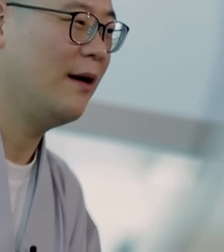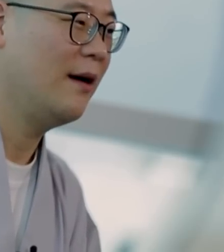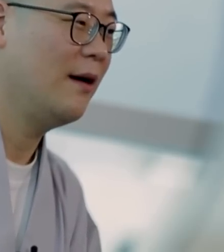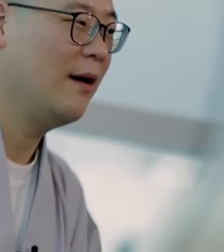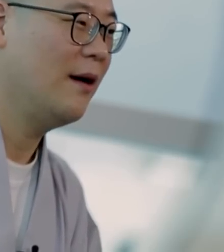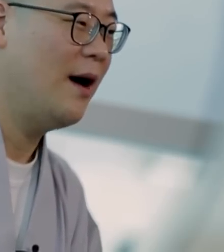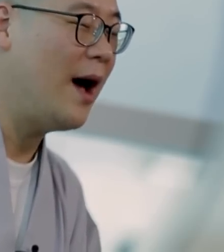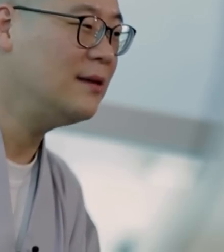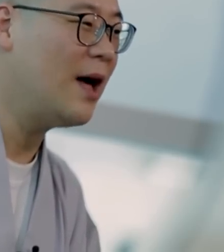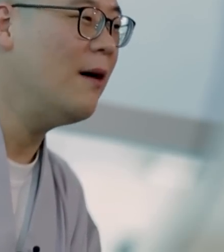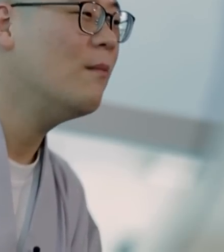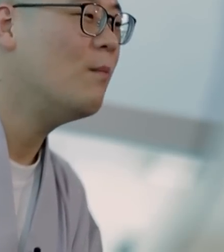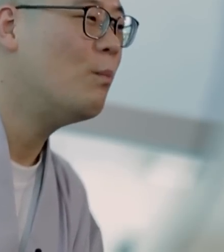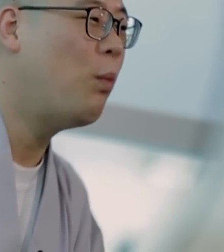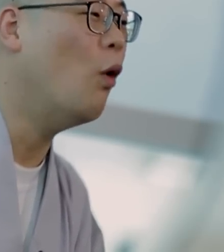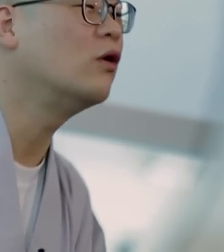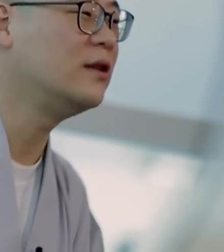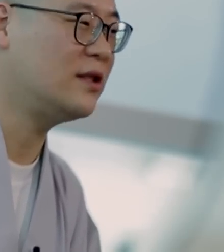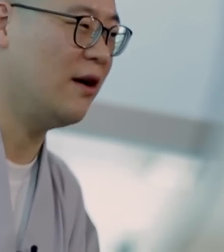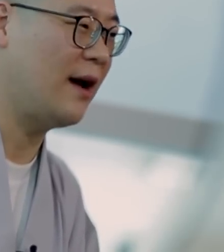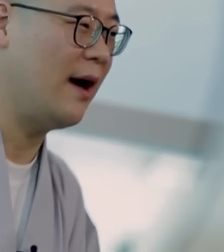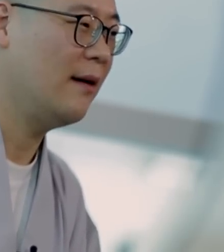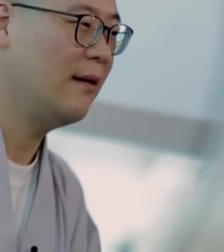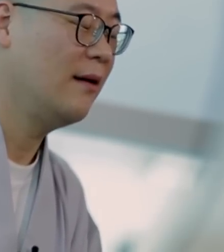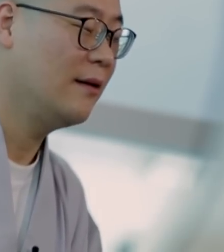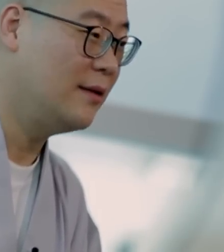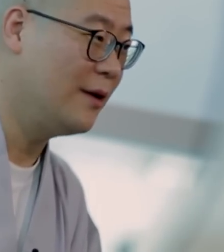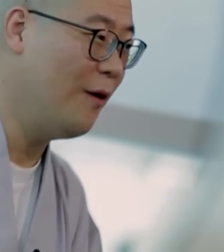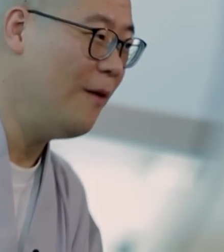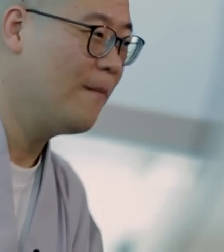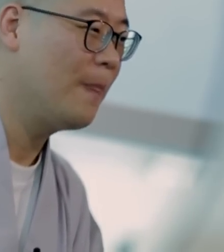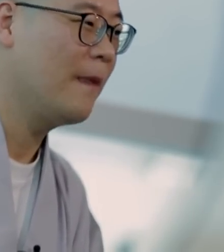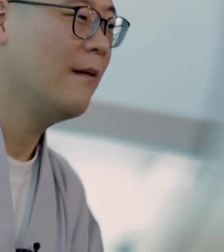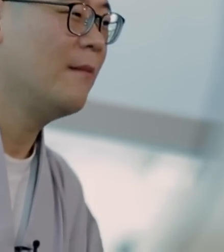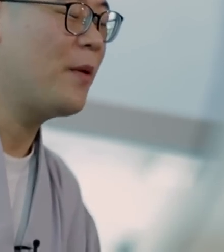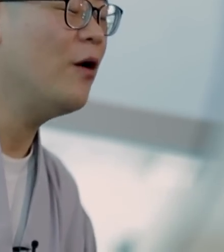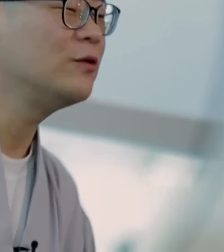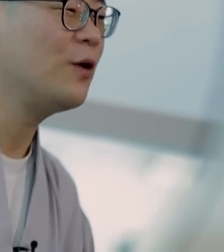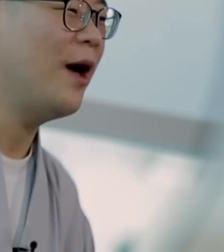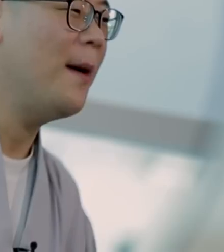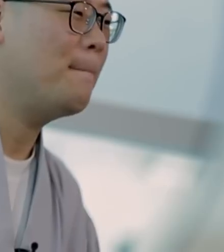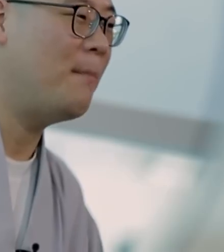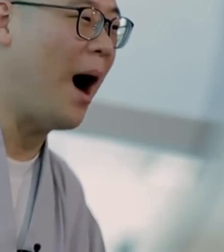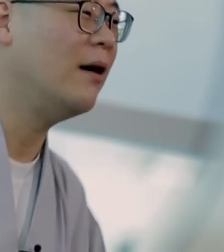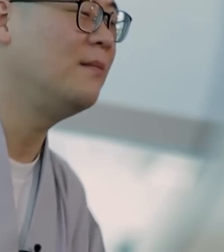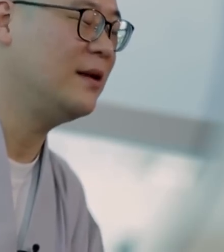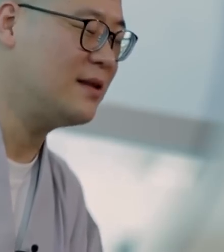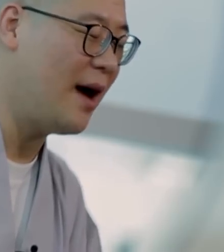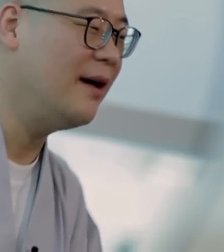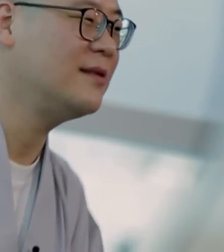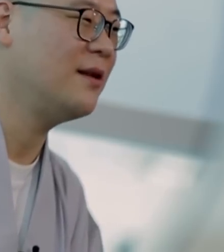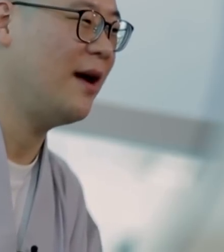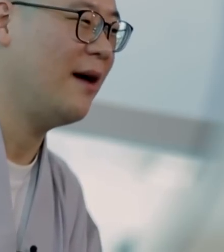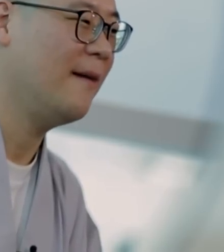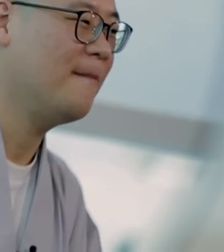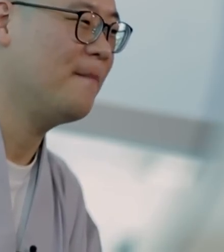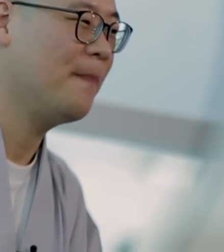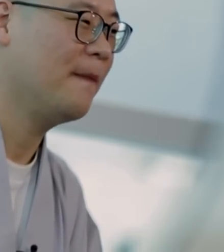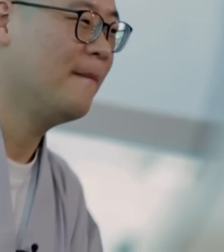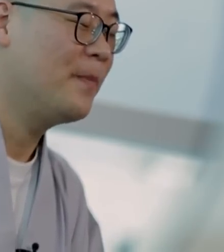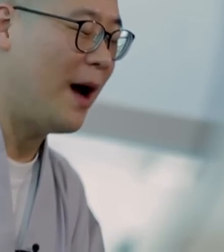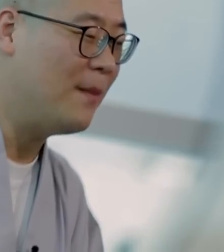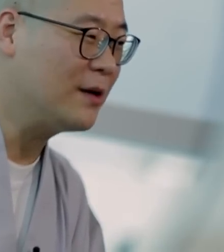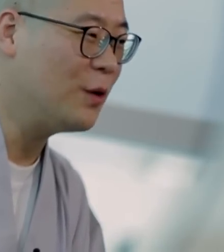기도해라 항상 복을 지어라 그리고 평소에 마음을 잘